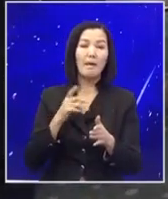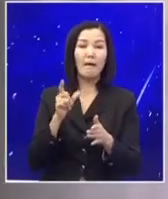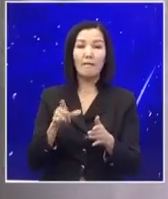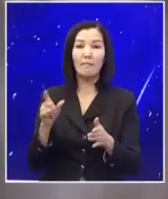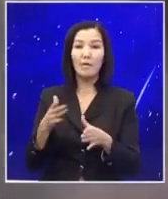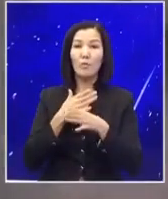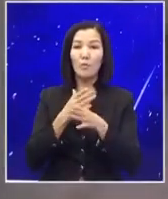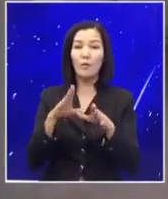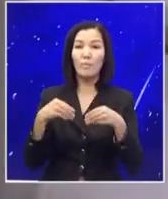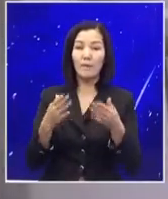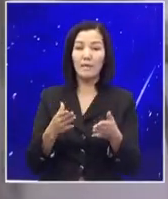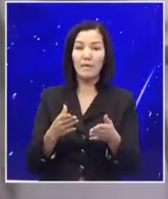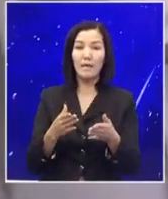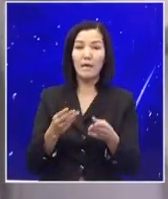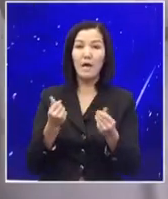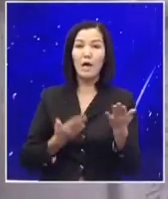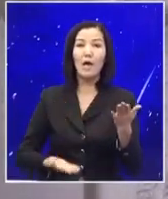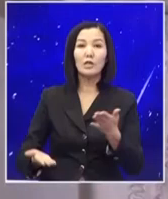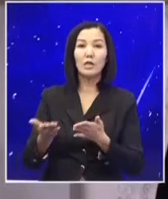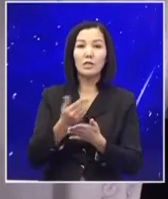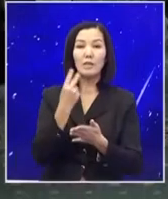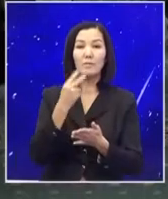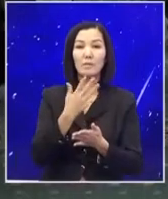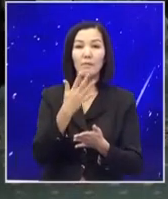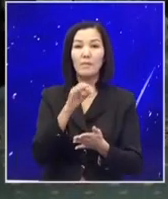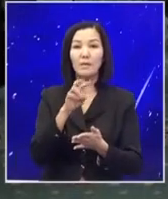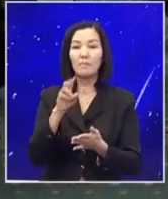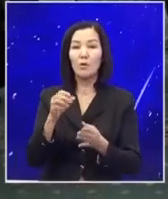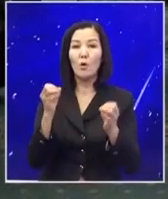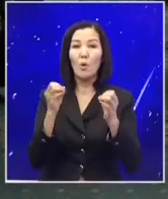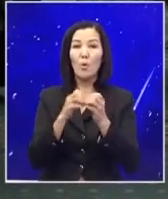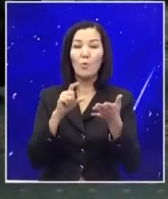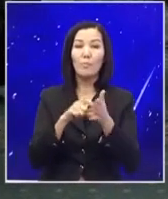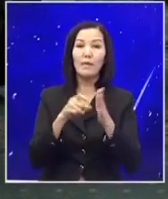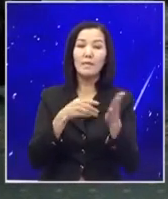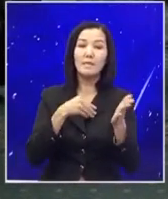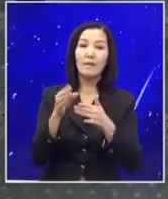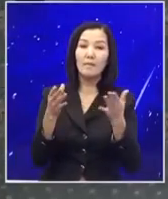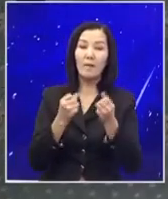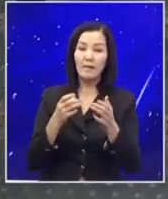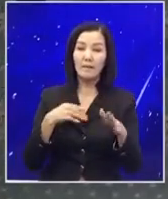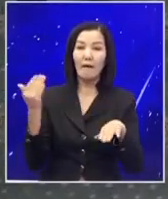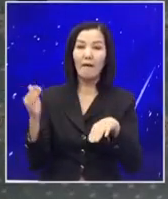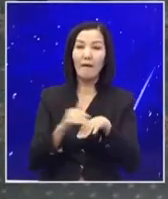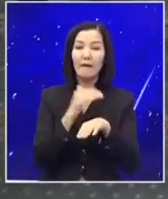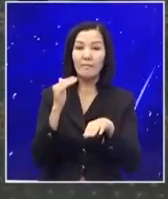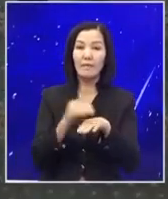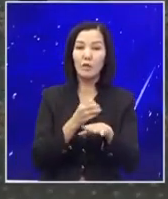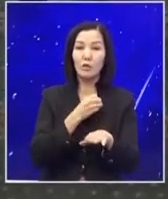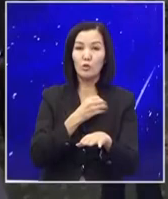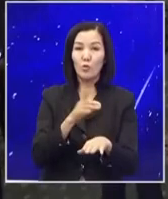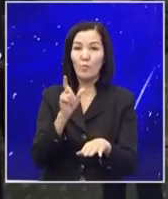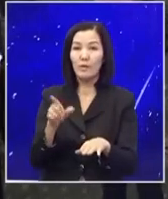болған. Мүмкіндігінше қаржы жинап, түскен 25 миллион теңгеге 10 пәтер сатып алынды. Қайырлы істің басқасында жүрген жомарт